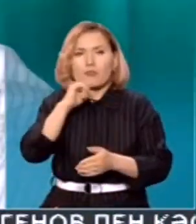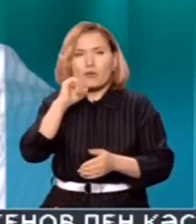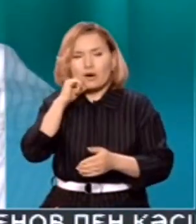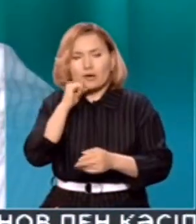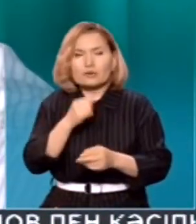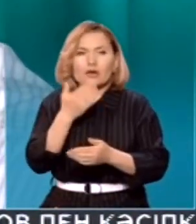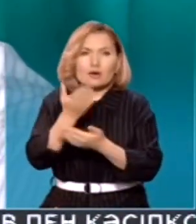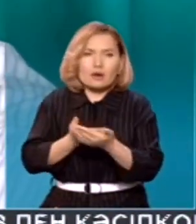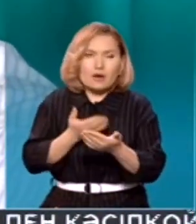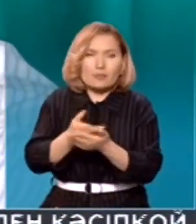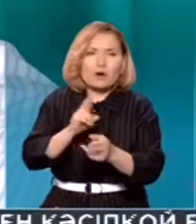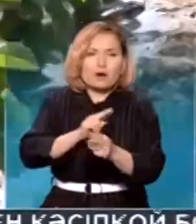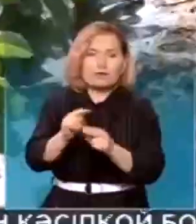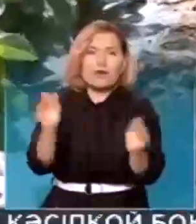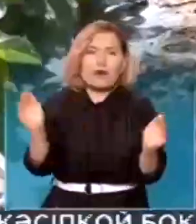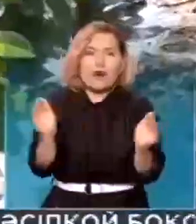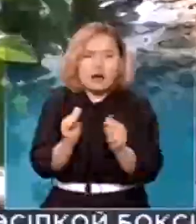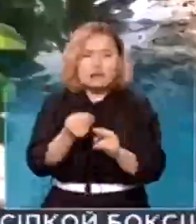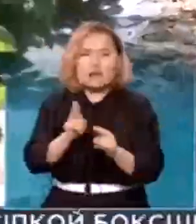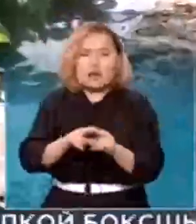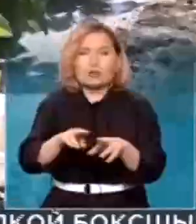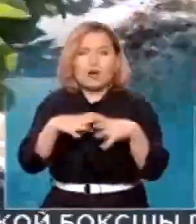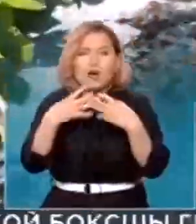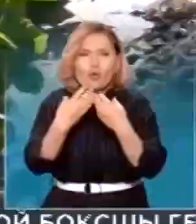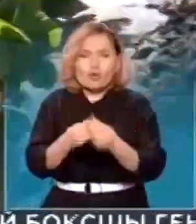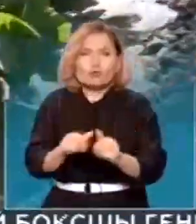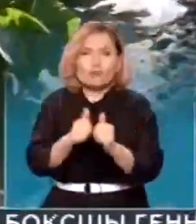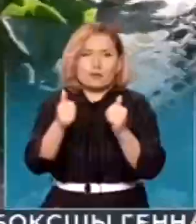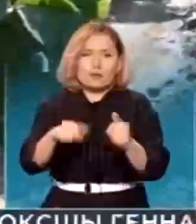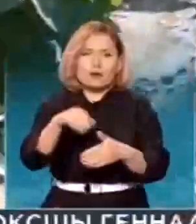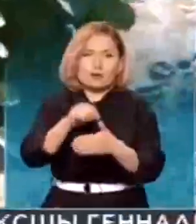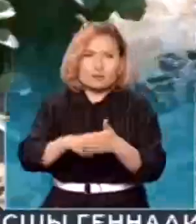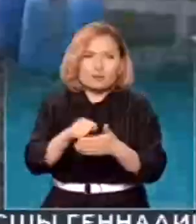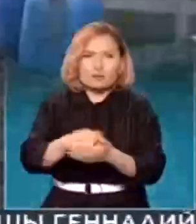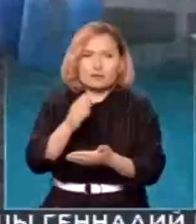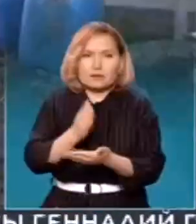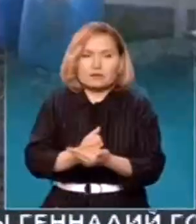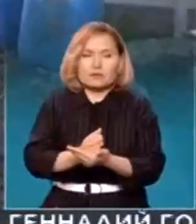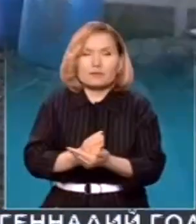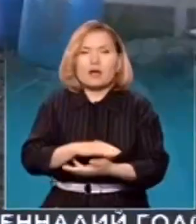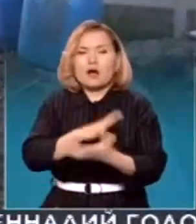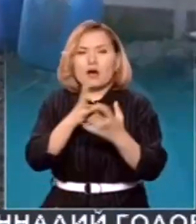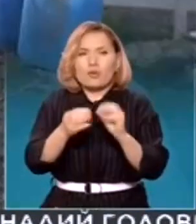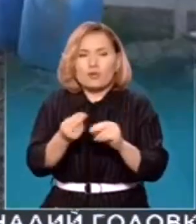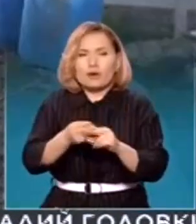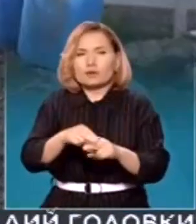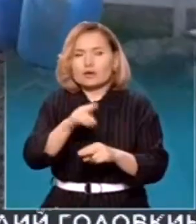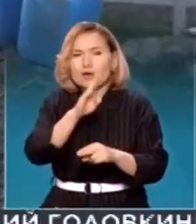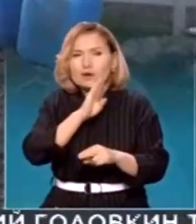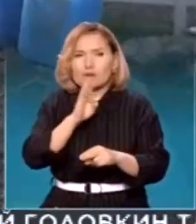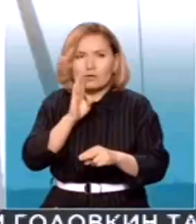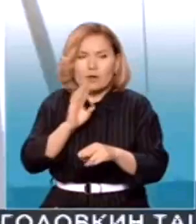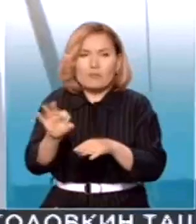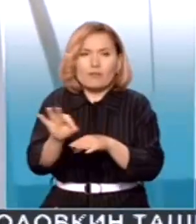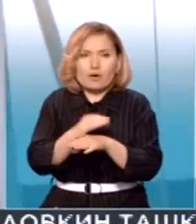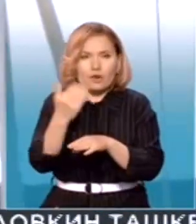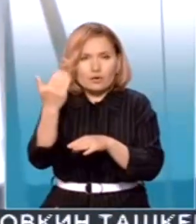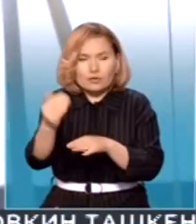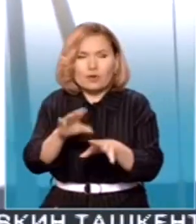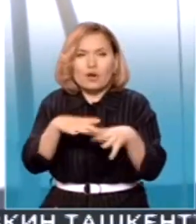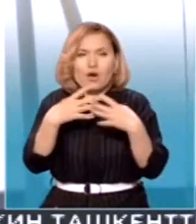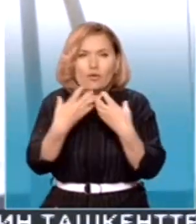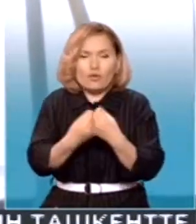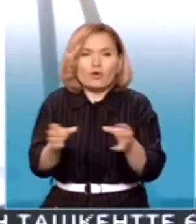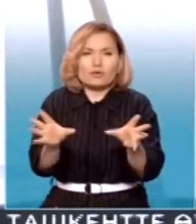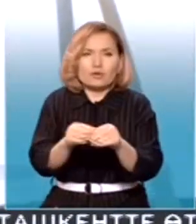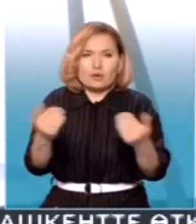ертегі айтатын әжелердің аз болғаны да отбасы институтына әсер етеді дейді мамандар. Ал Нұрсағатовтар отбасының ұл-қызы қалада жұмыс істесе